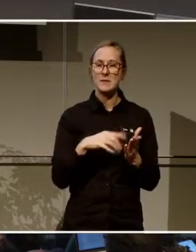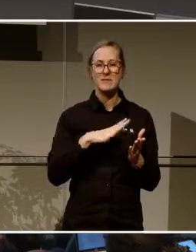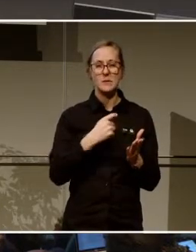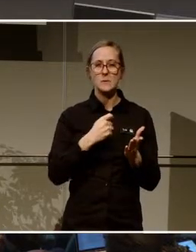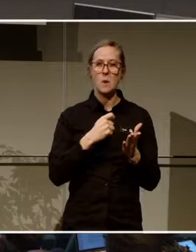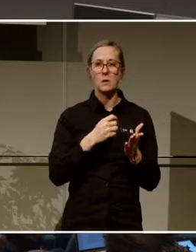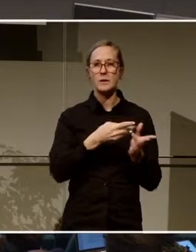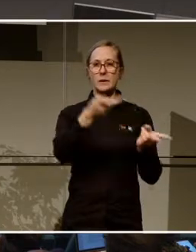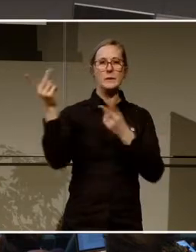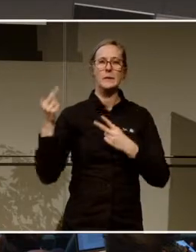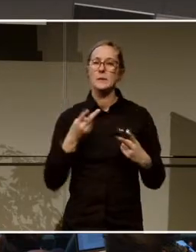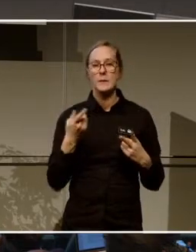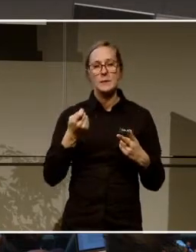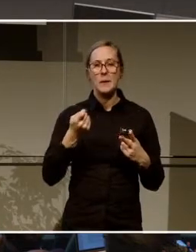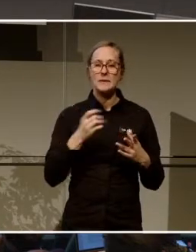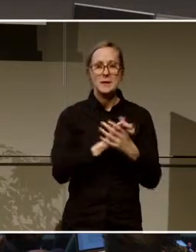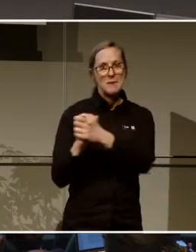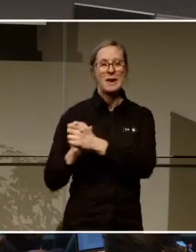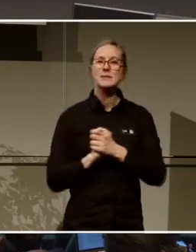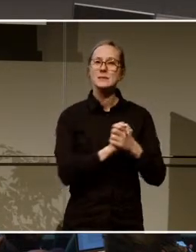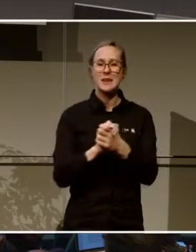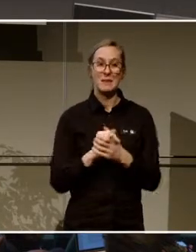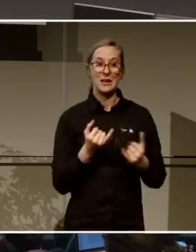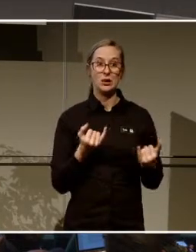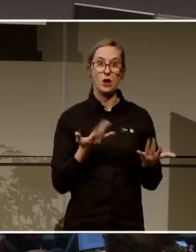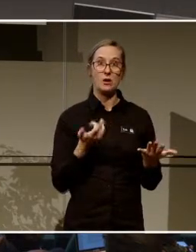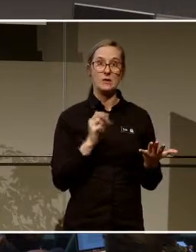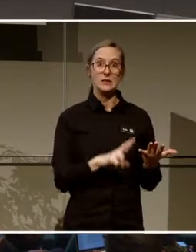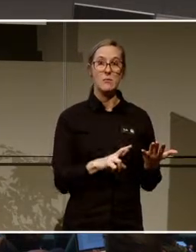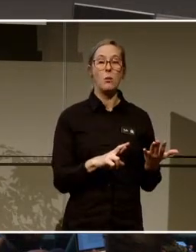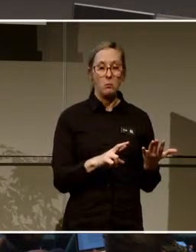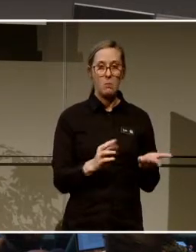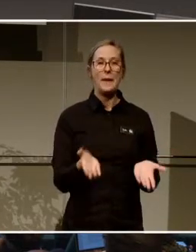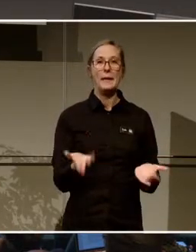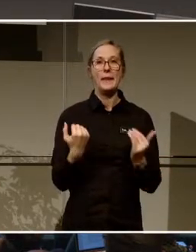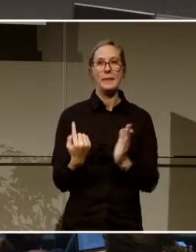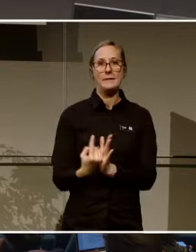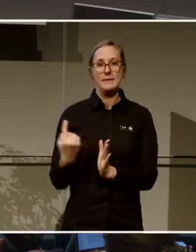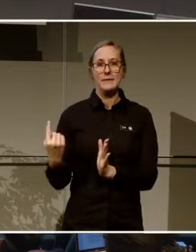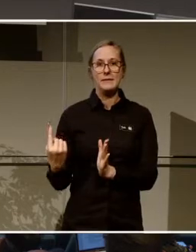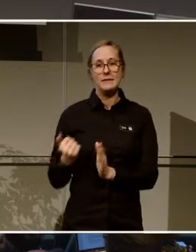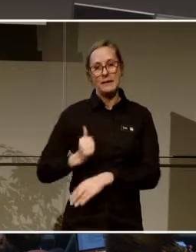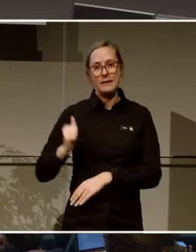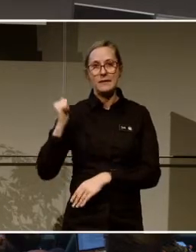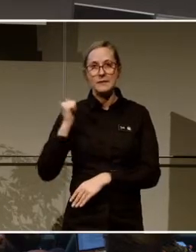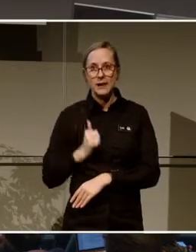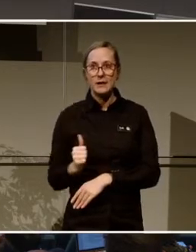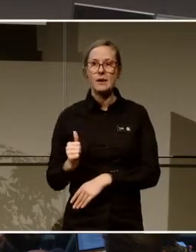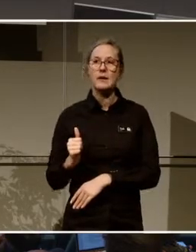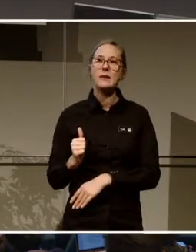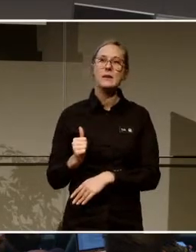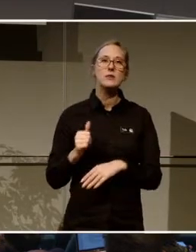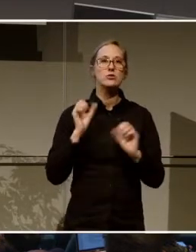gemensamt koncept, några gemensamma nämnare. Idag är det till exempel att de ska vara lätt tillgängliga. Det